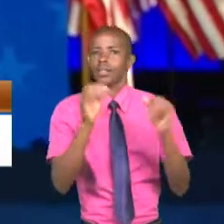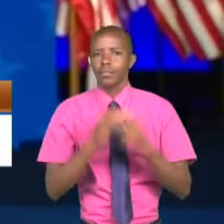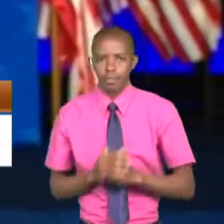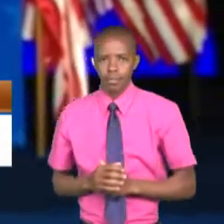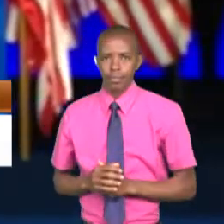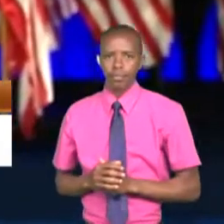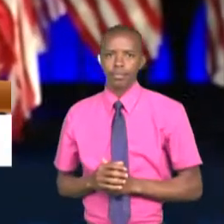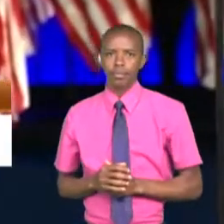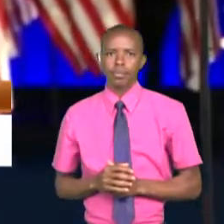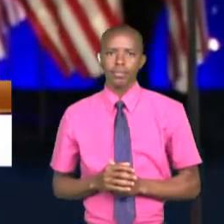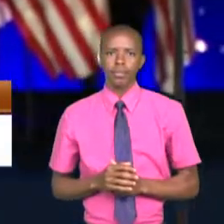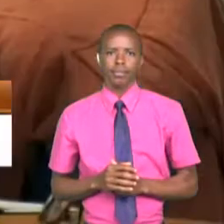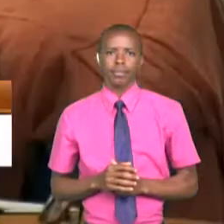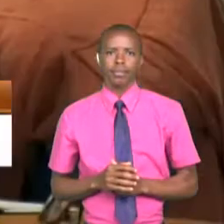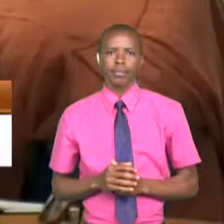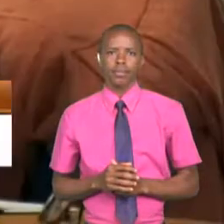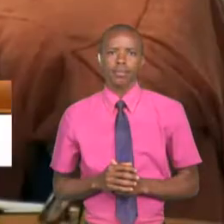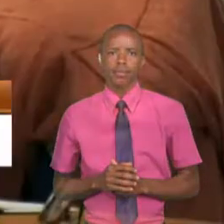uliotolewa.